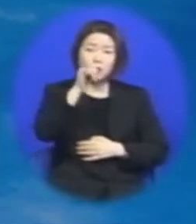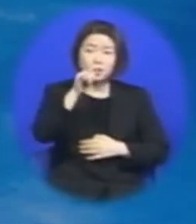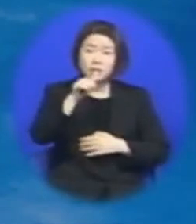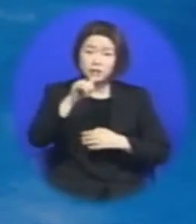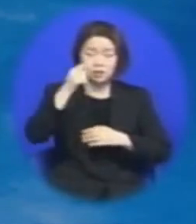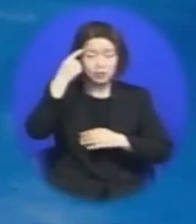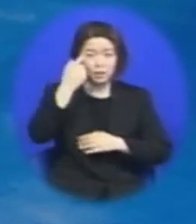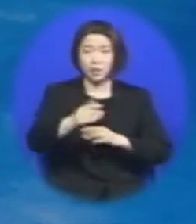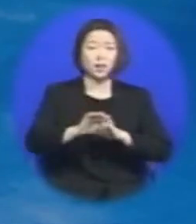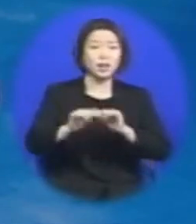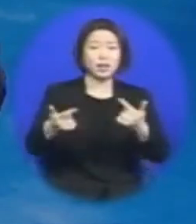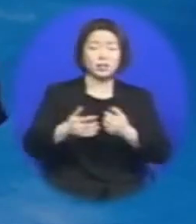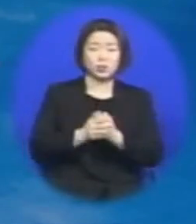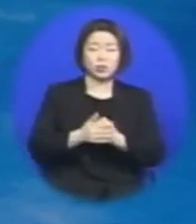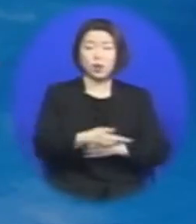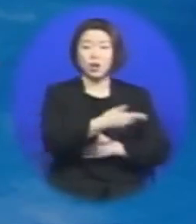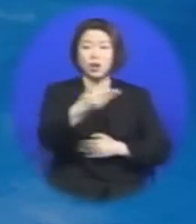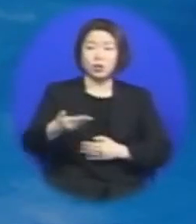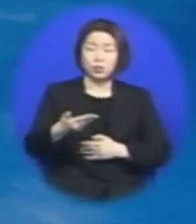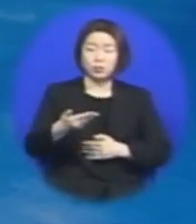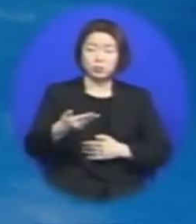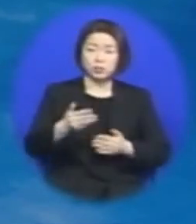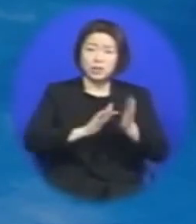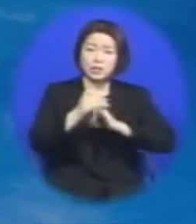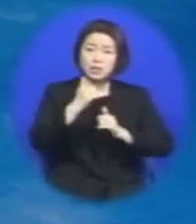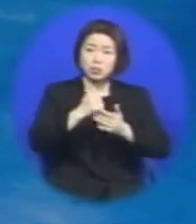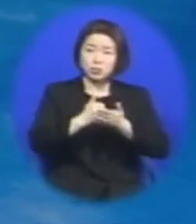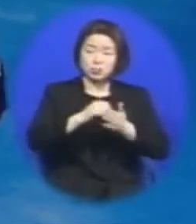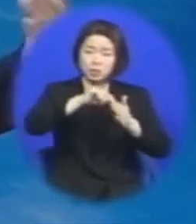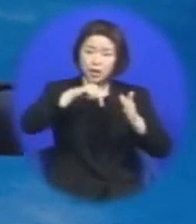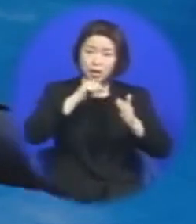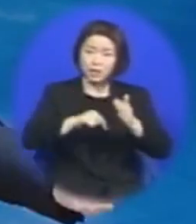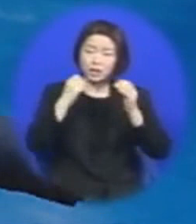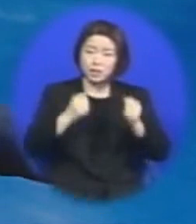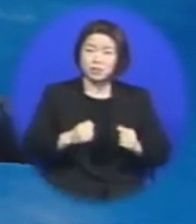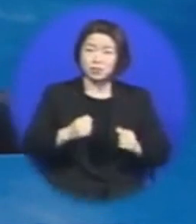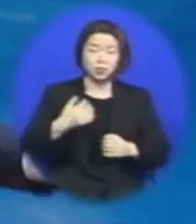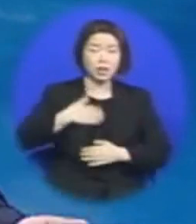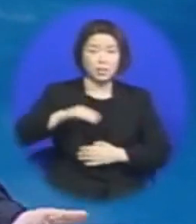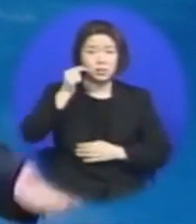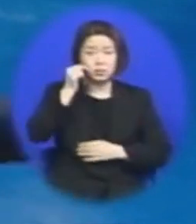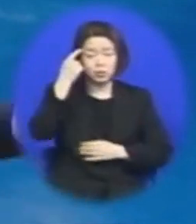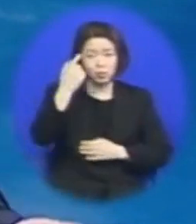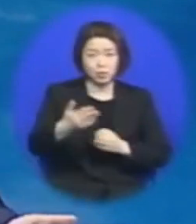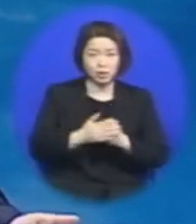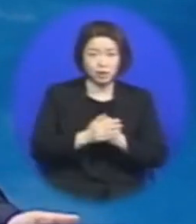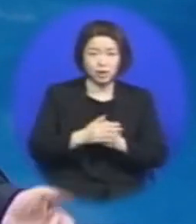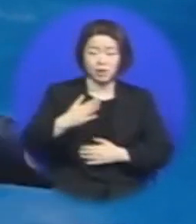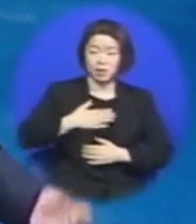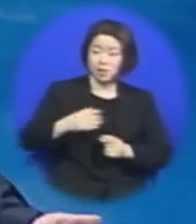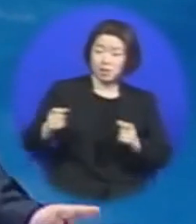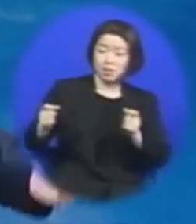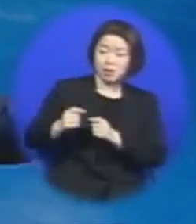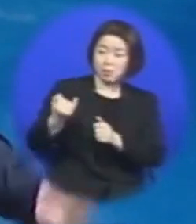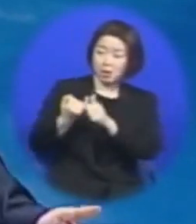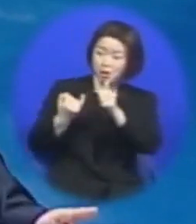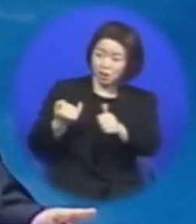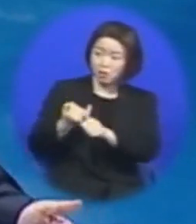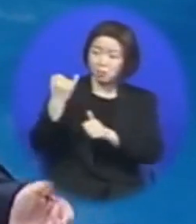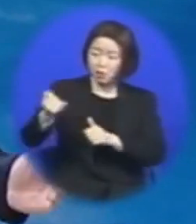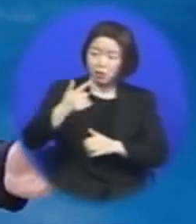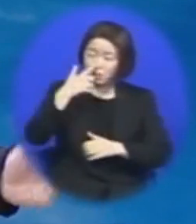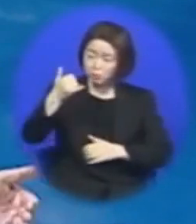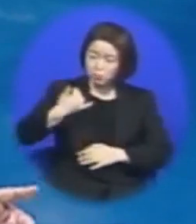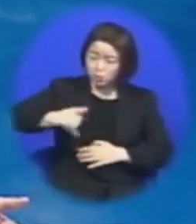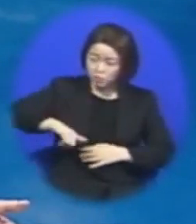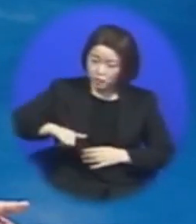예수님이 여러분 안에 계신 것을 스스로 알지 못합니까 지금 내 옆에 아내가 있고 남편이 있고 부모가 있고 자식이